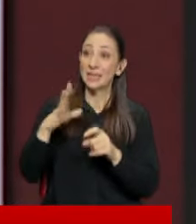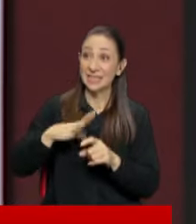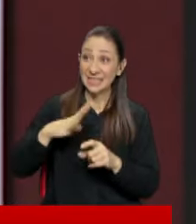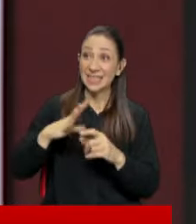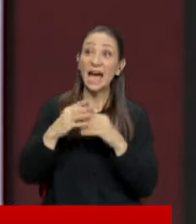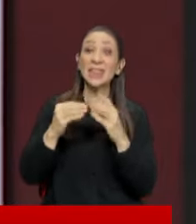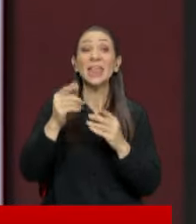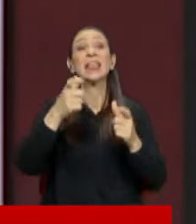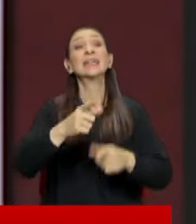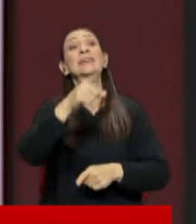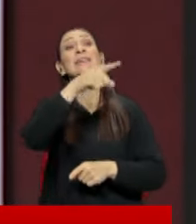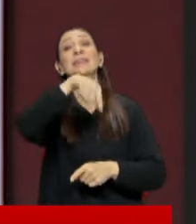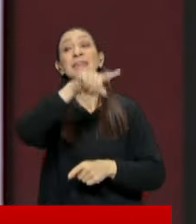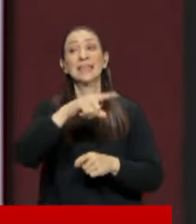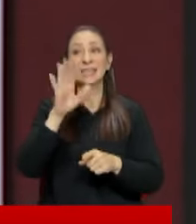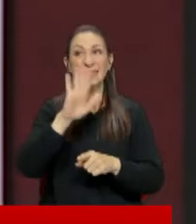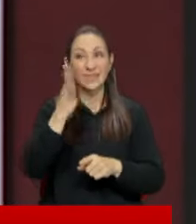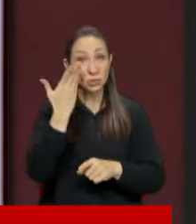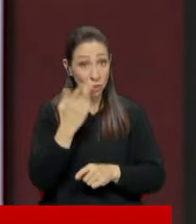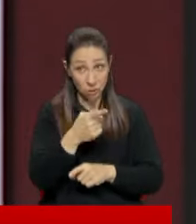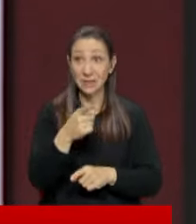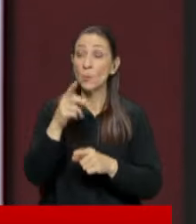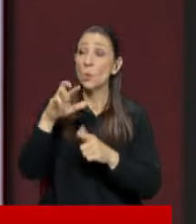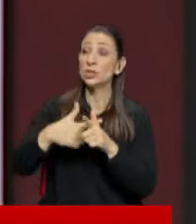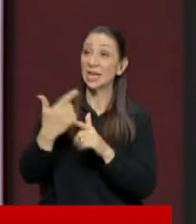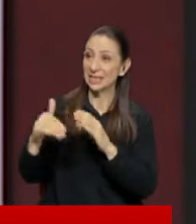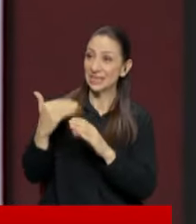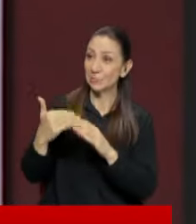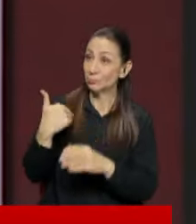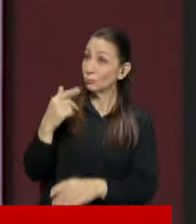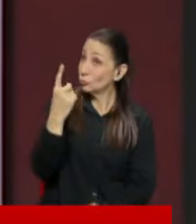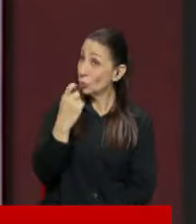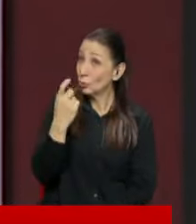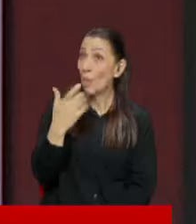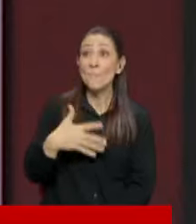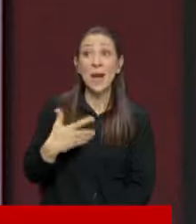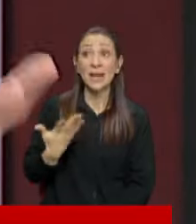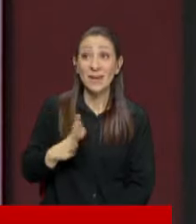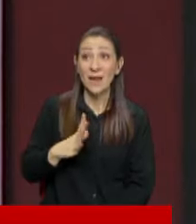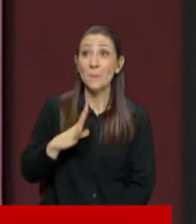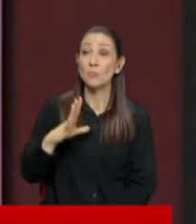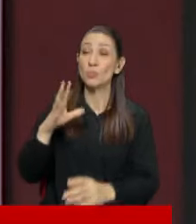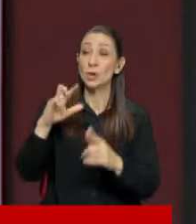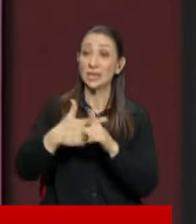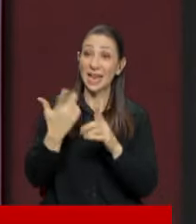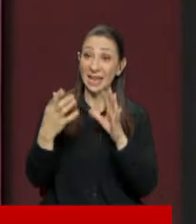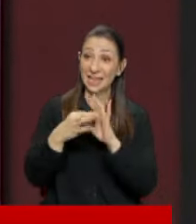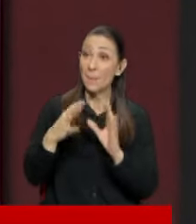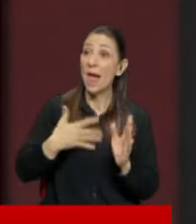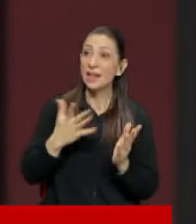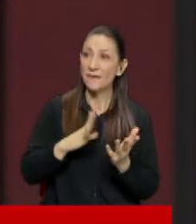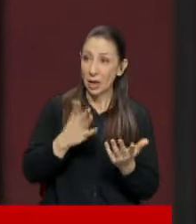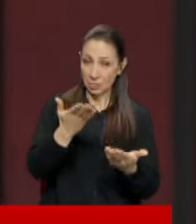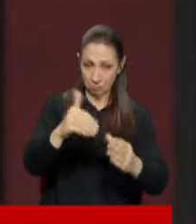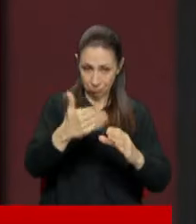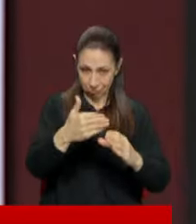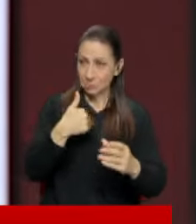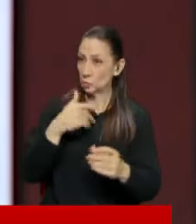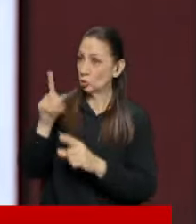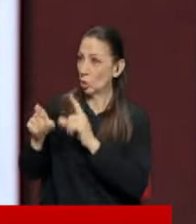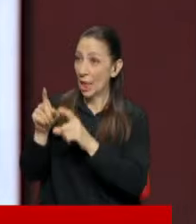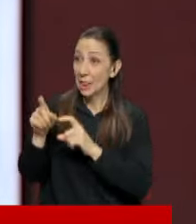ekran karşısındaysanız projelerinizi lütfen yazıp gönderin ya da işte merak ettiklerinizi, projelerle ilgili merak ettiklerinizi yazıp gönderin.